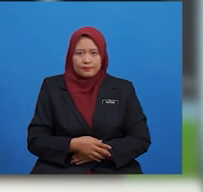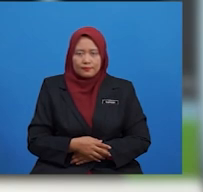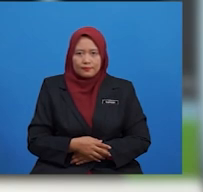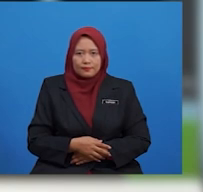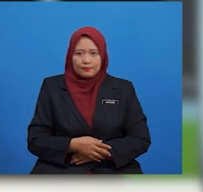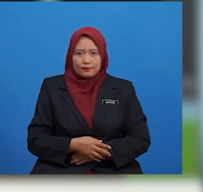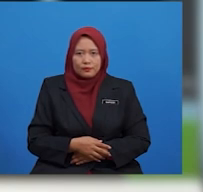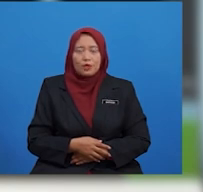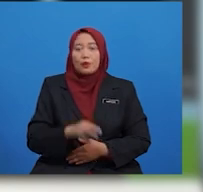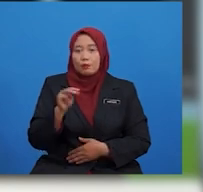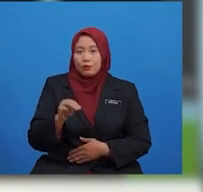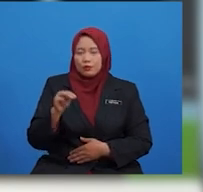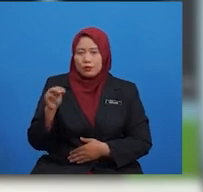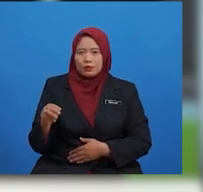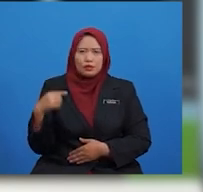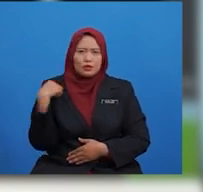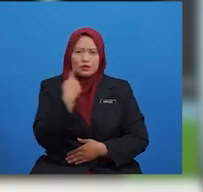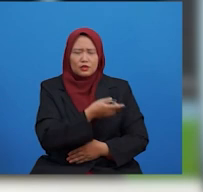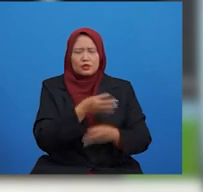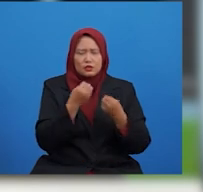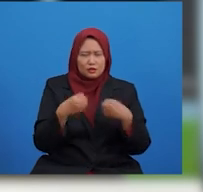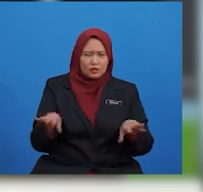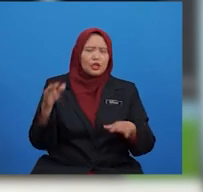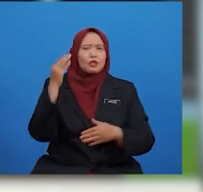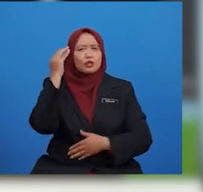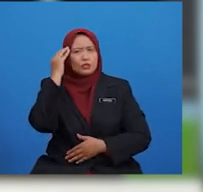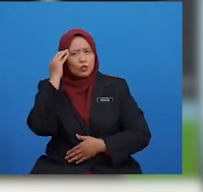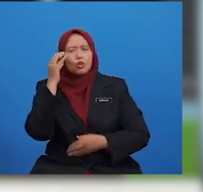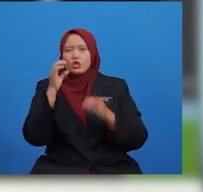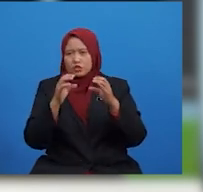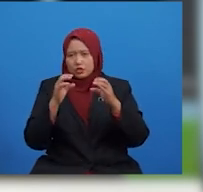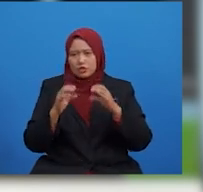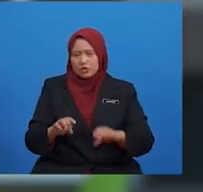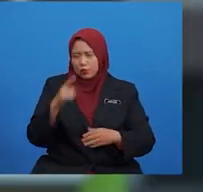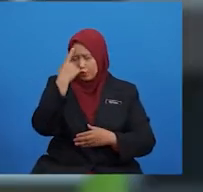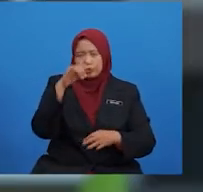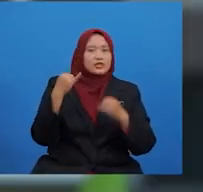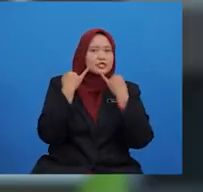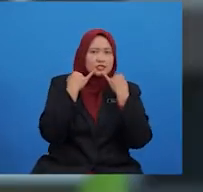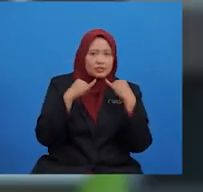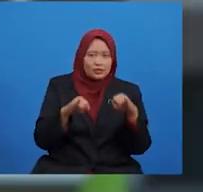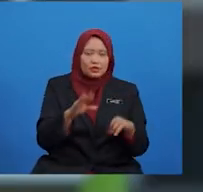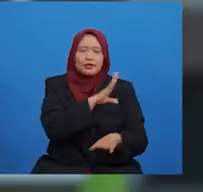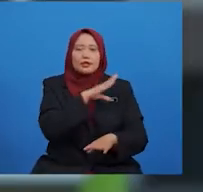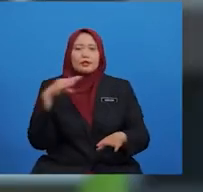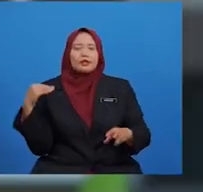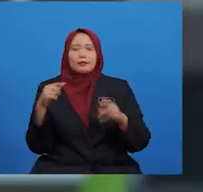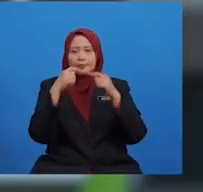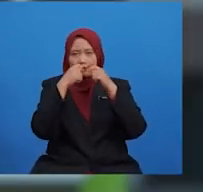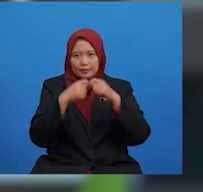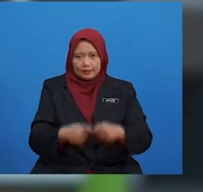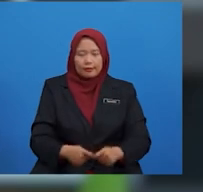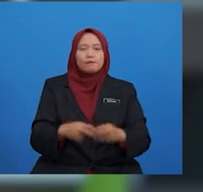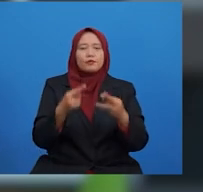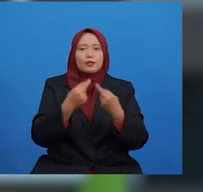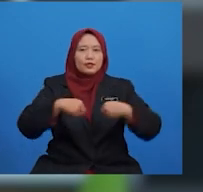untuk mengisytiharkan dan menetapkan nilai pemboleh ubah serta pemalar. Adakah murid-murid jelas